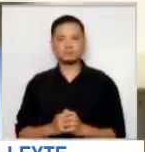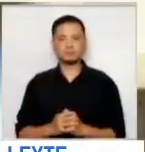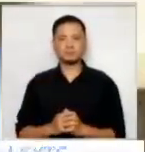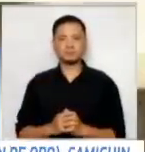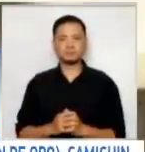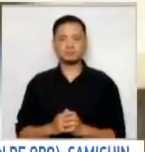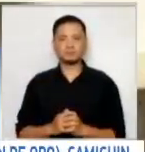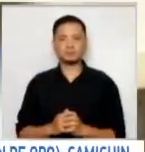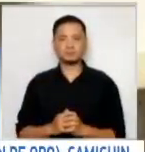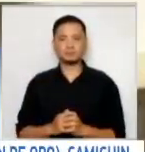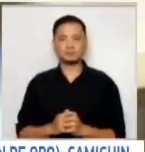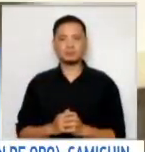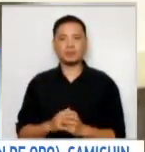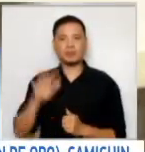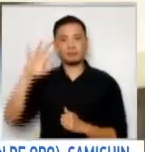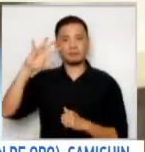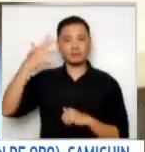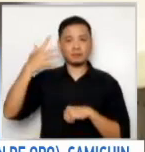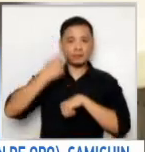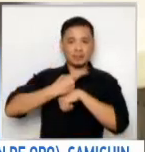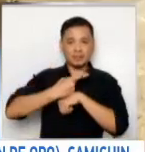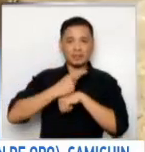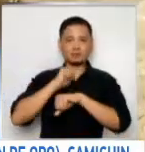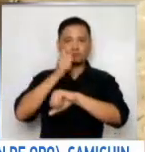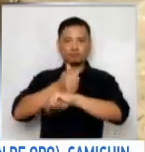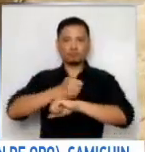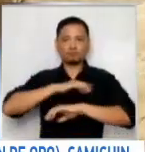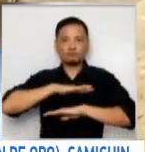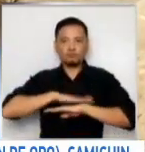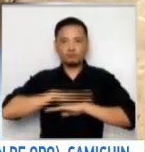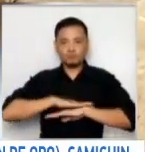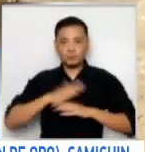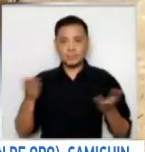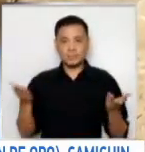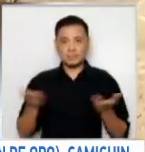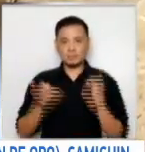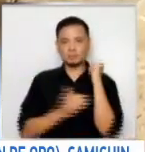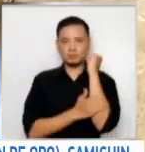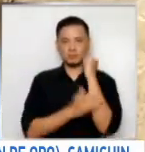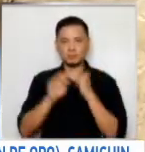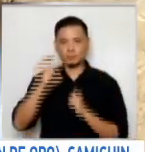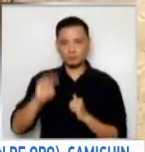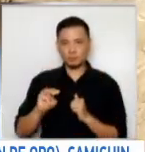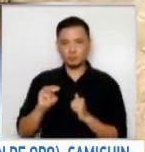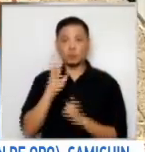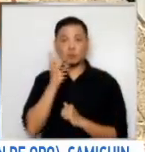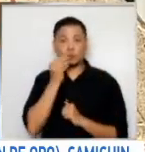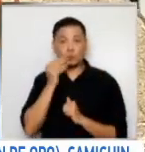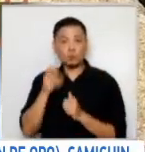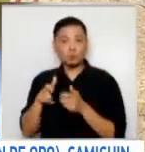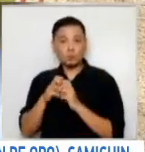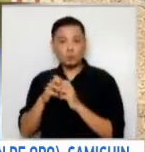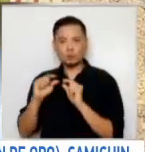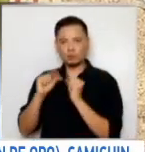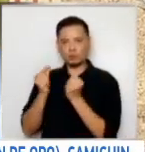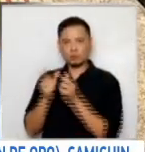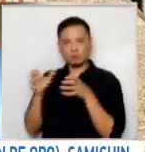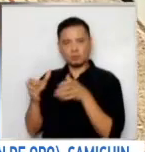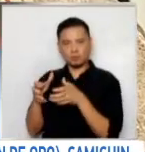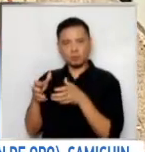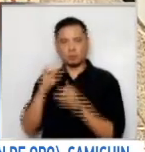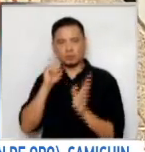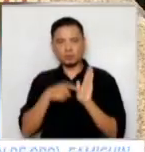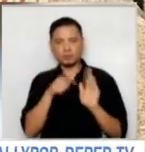Ikalimang araw na nitong community pantry sa Sampaloc, Maynila. Sinimulan ito ng isang grupo ng mga manggagawa pagkatapos nilang mahikayat noong simulan ito